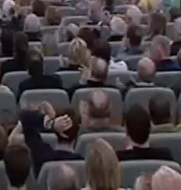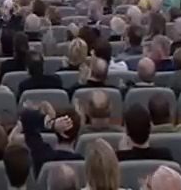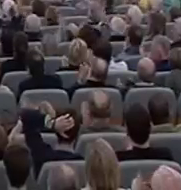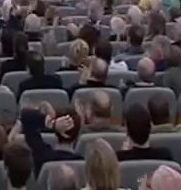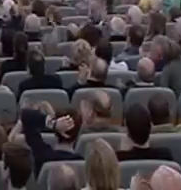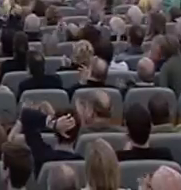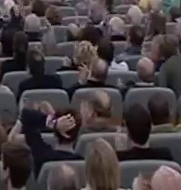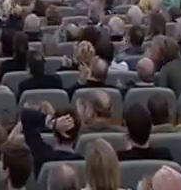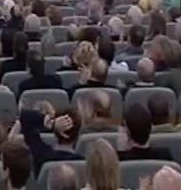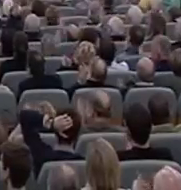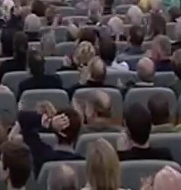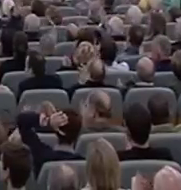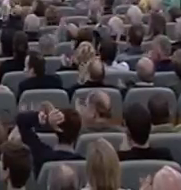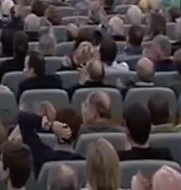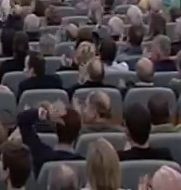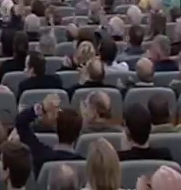vinciamo